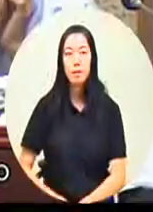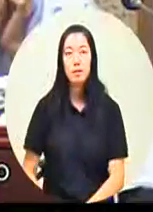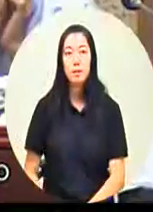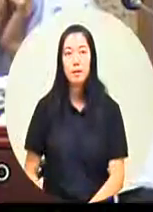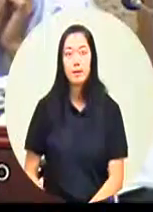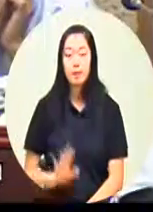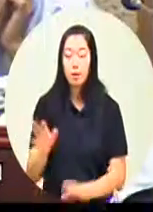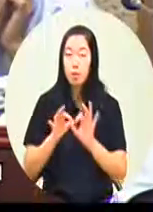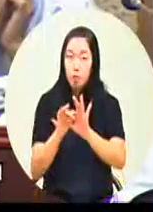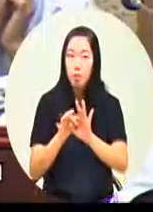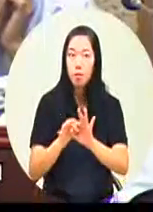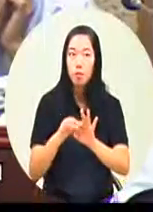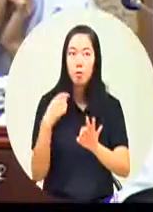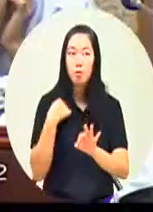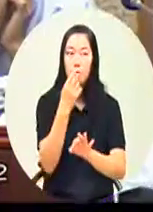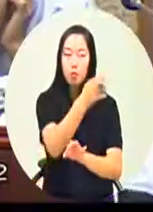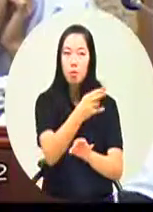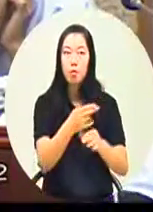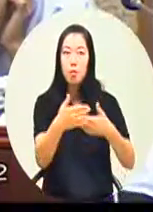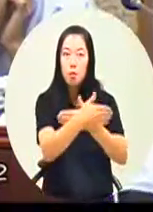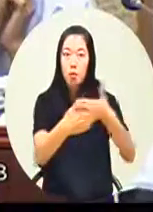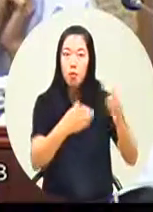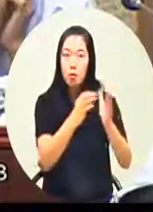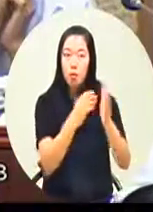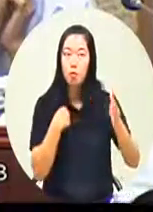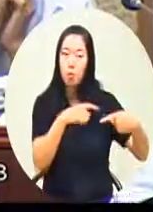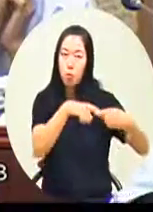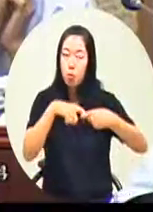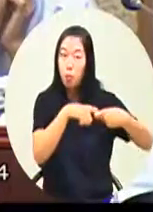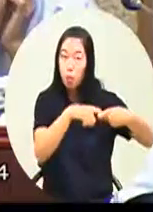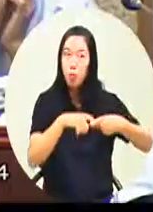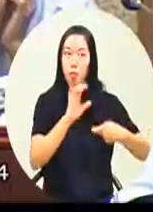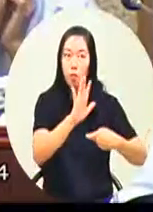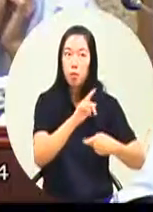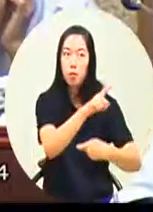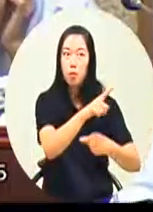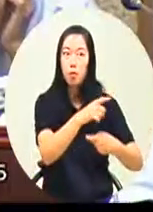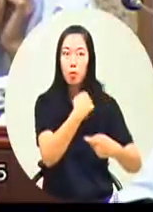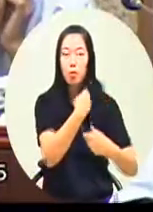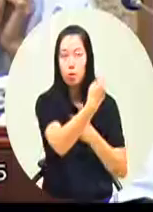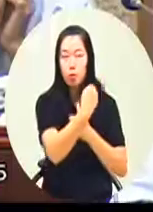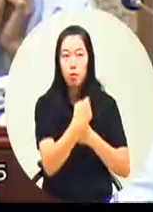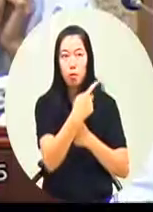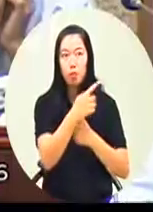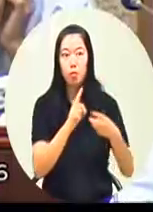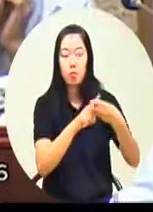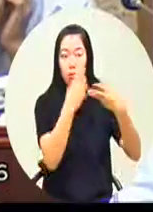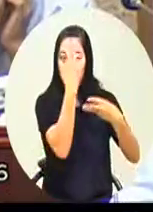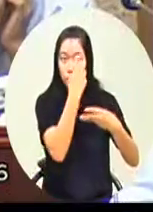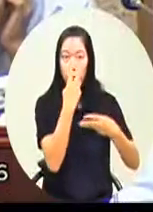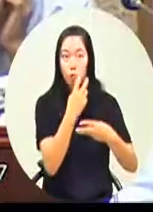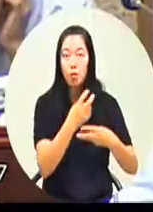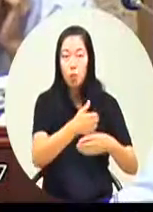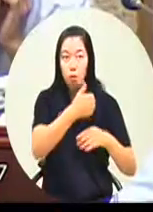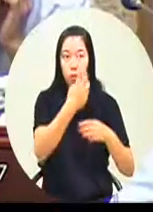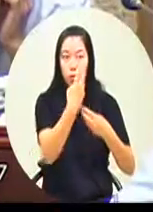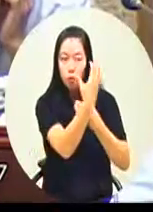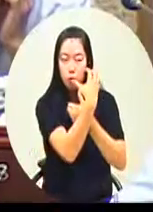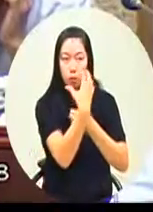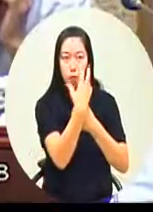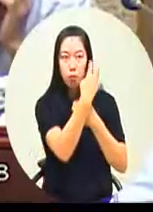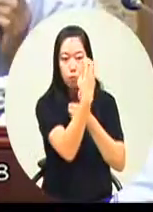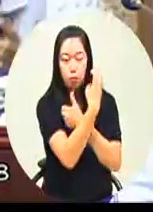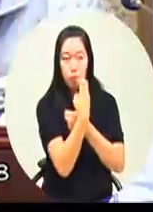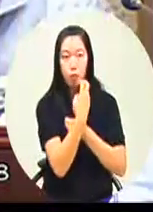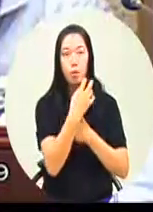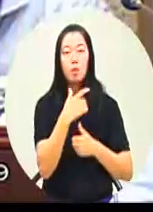部分，就是我们跟交通局部分其实我们都会保持密切的联系，因为交通局是我们捷运监理的主管机关，那所以在这些相关转乘